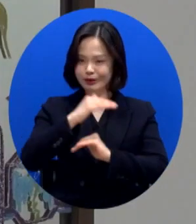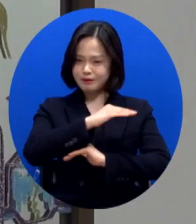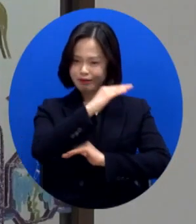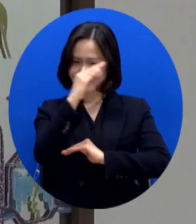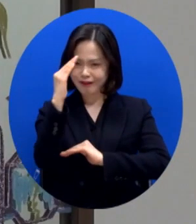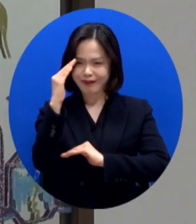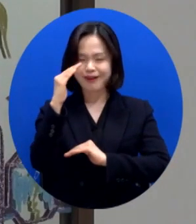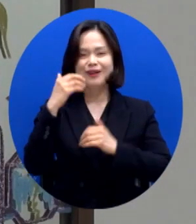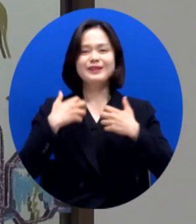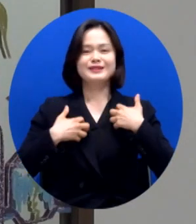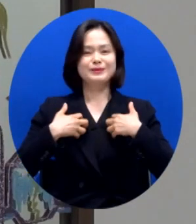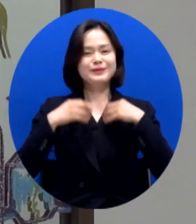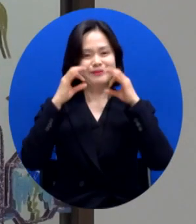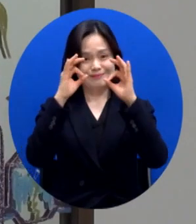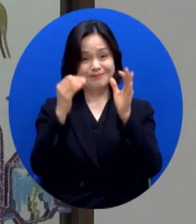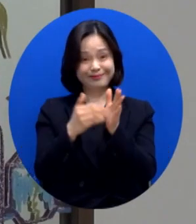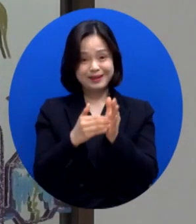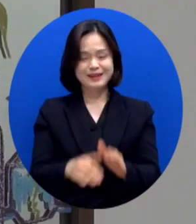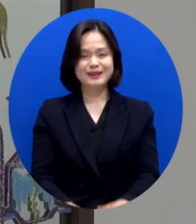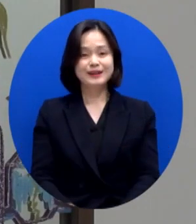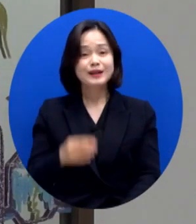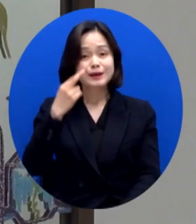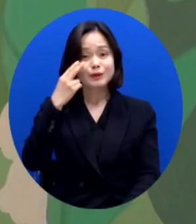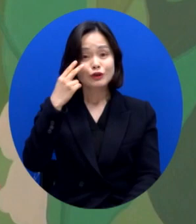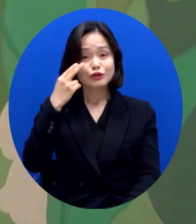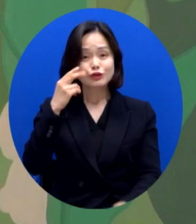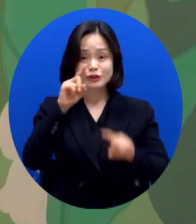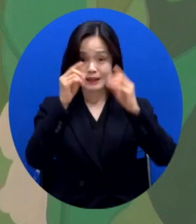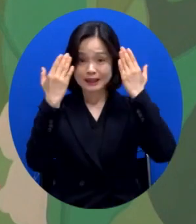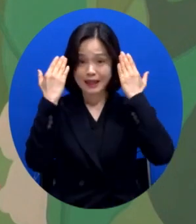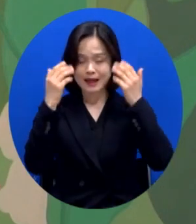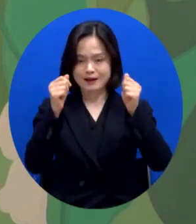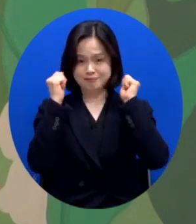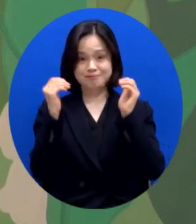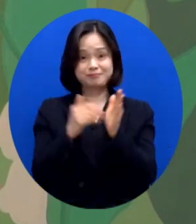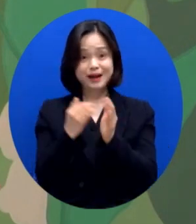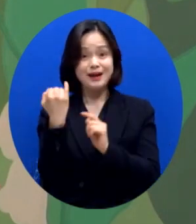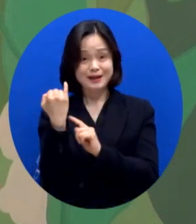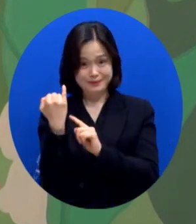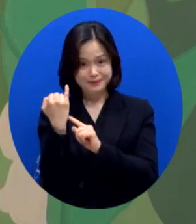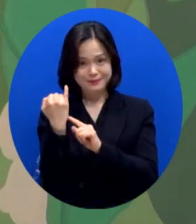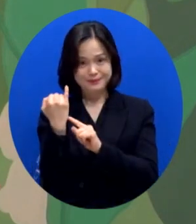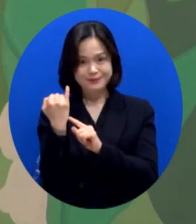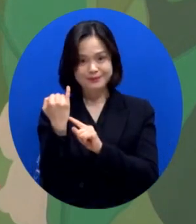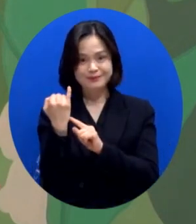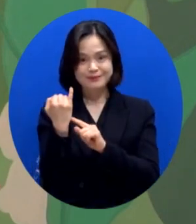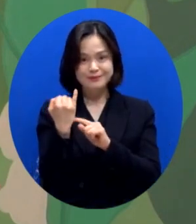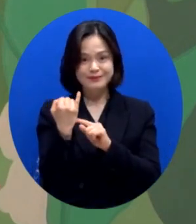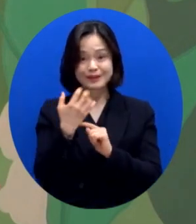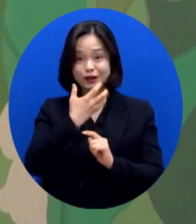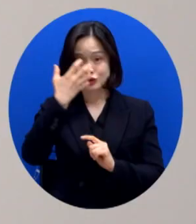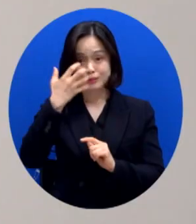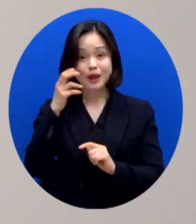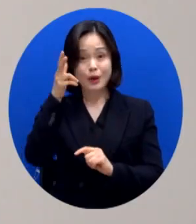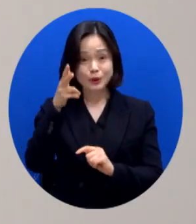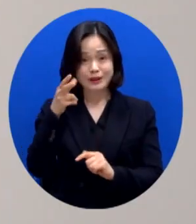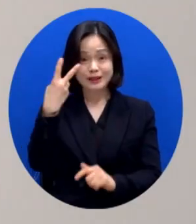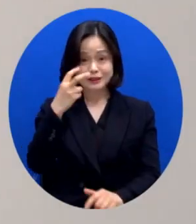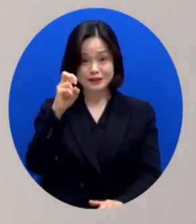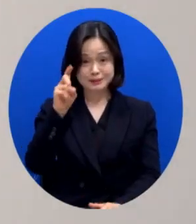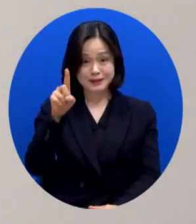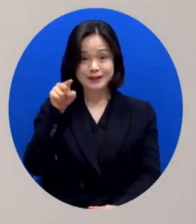선사했습니다. 미국 스쿨 오브 비주얼 아트에서 일러스트레이션을 전공한 이엘리 작가의 전시 꿈의 호텔